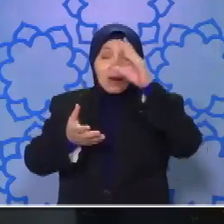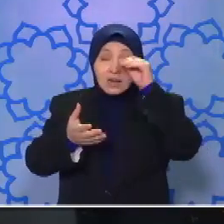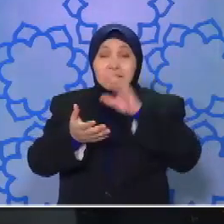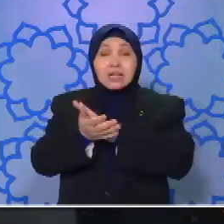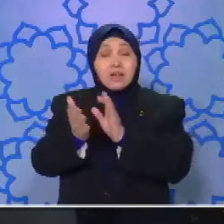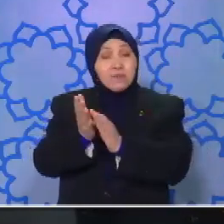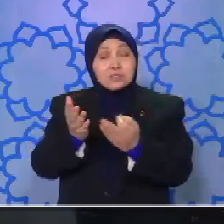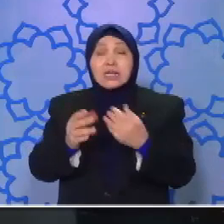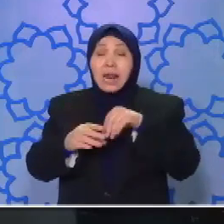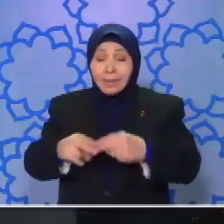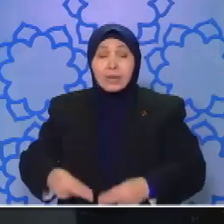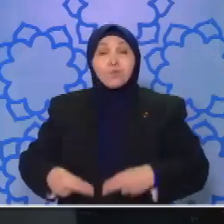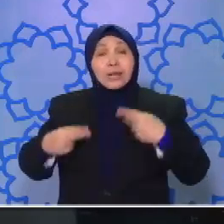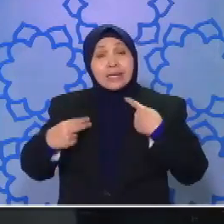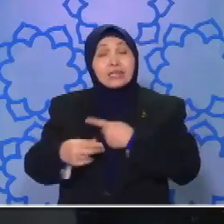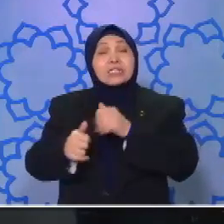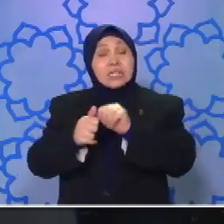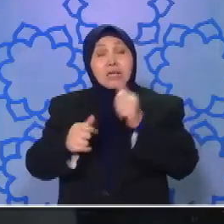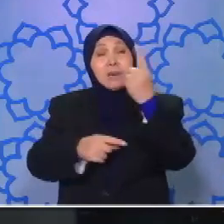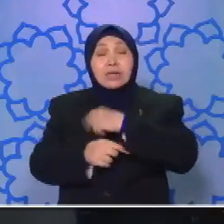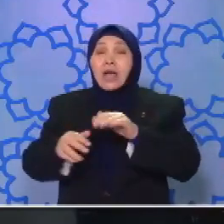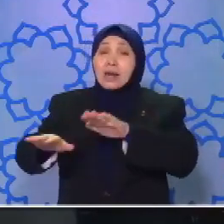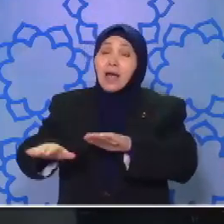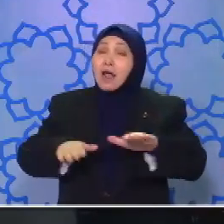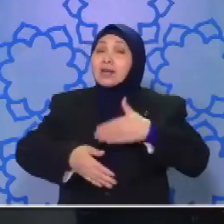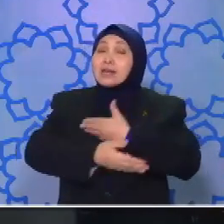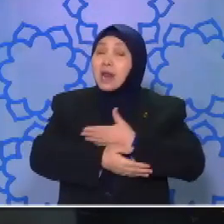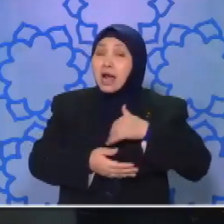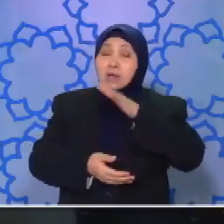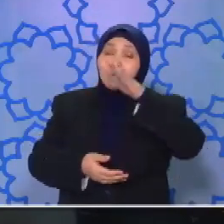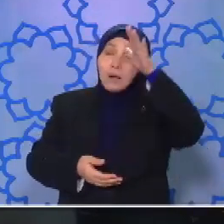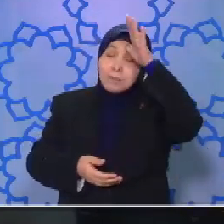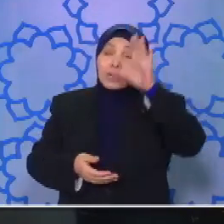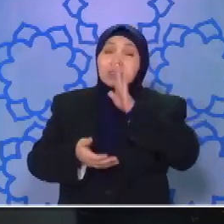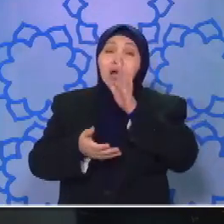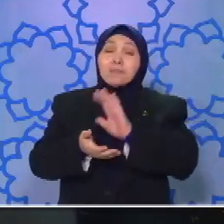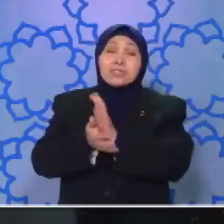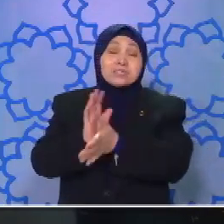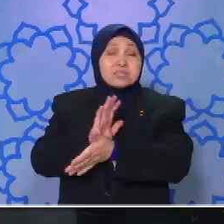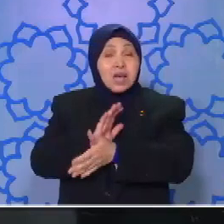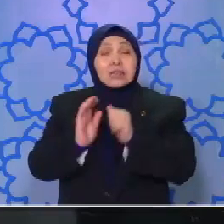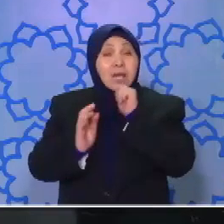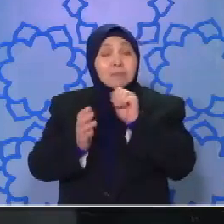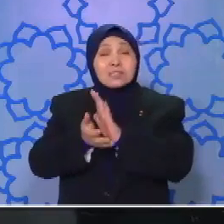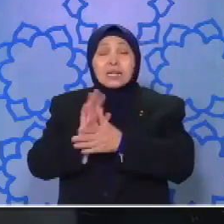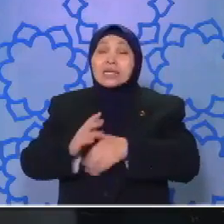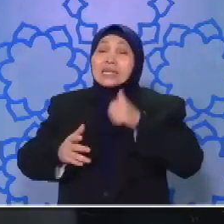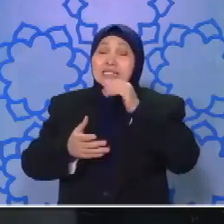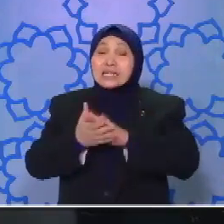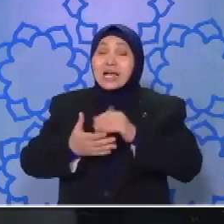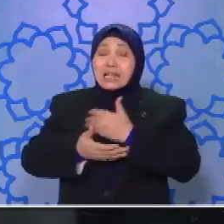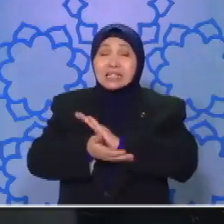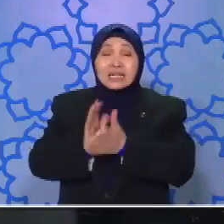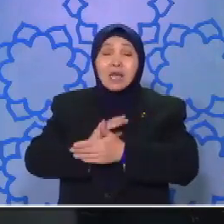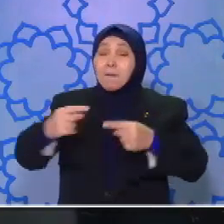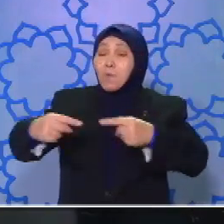relatekan dalam kehidupan kita seharian, anak-anak, ibu dan ayah, supaya tak menjadi ibu ataupun isteri ataupun anak tak menjadi